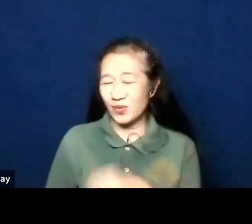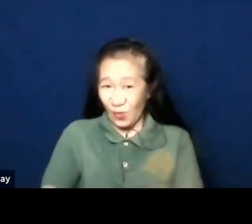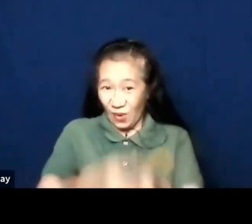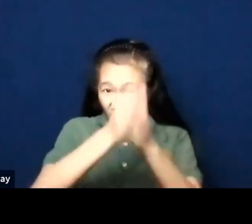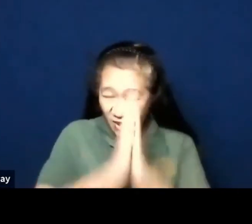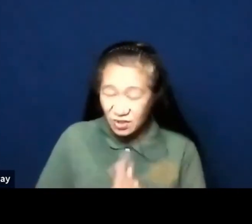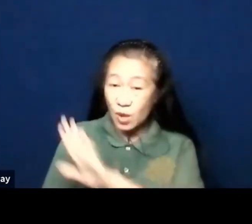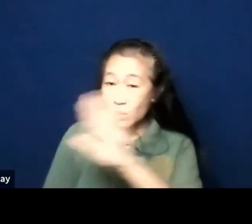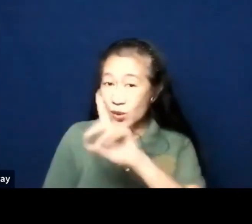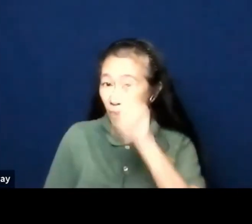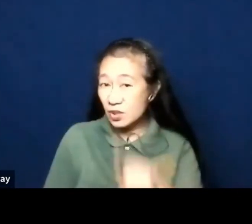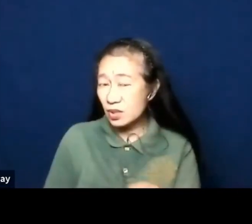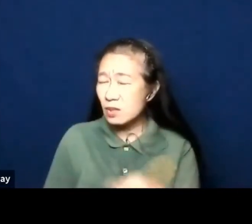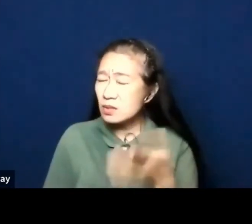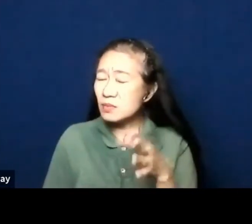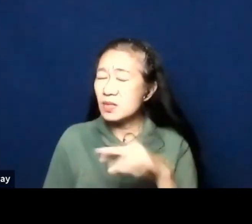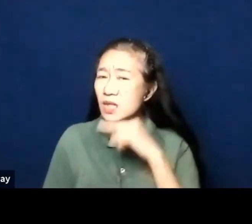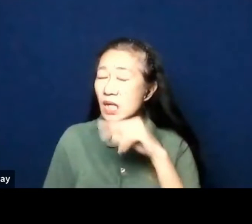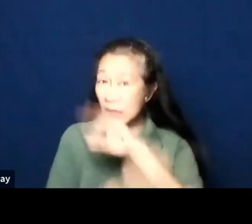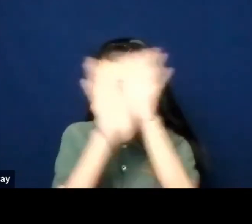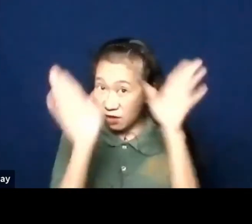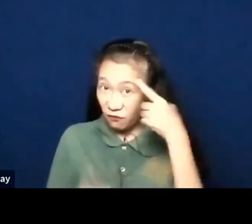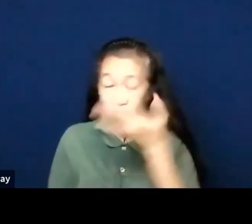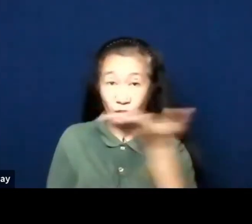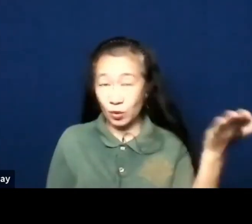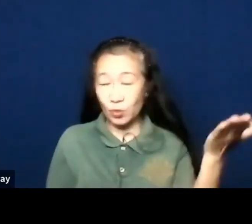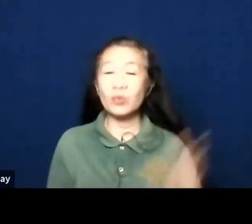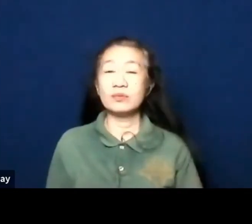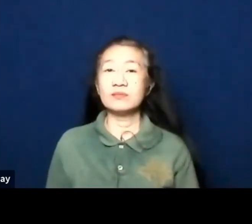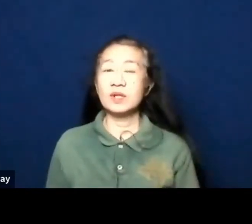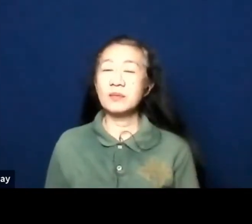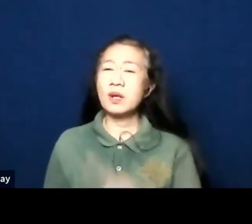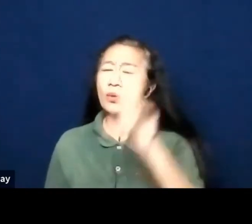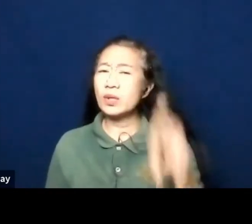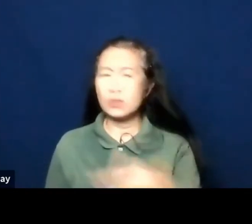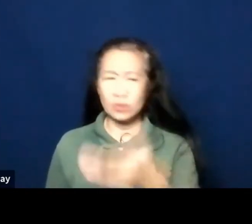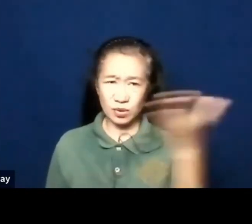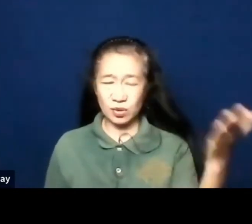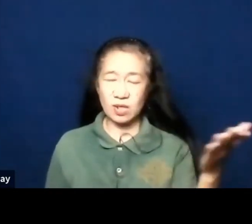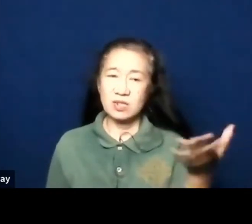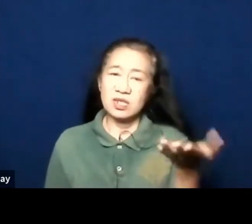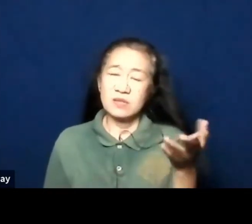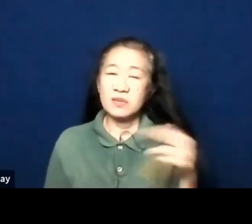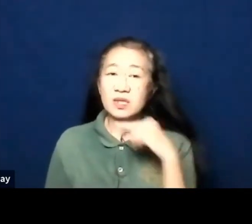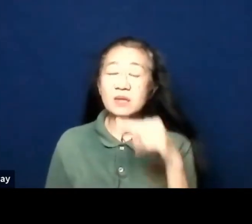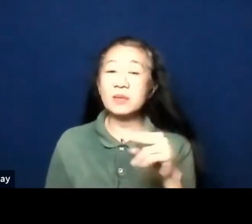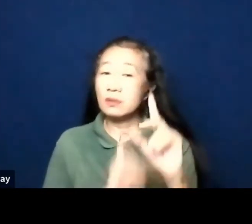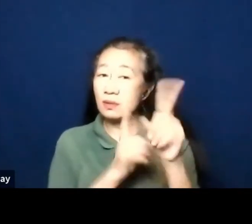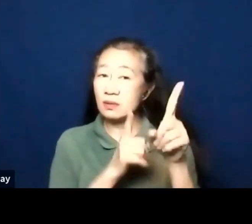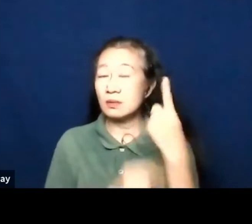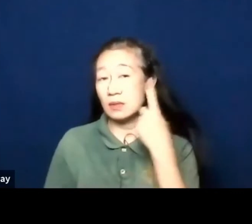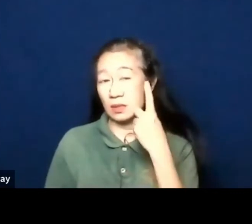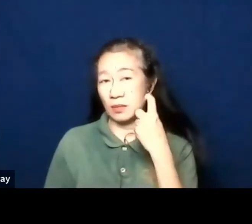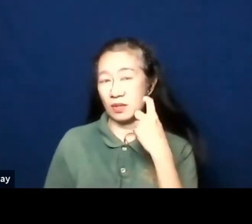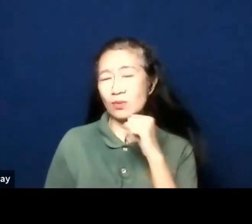ninyo, yung medyo hindi masyadong malinaw sa inyo, yung mga tanong pa ninyo na medyo hindi nabanggit kanina,